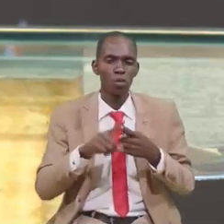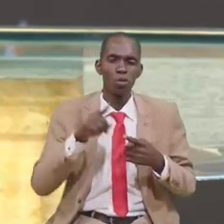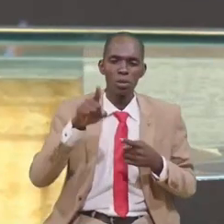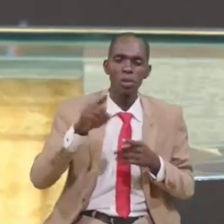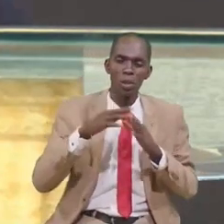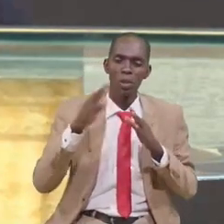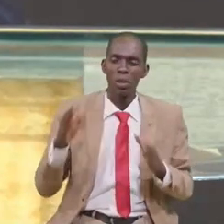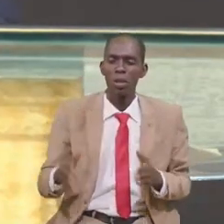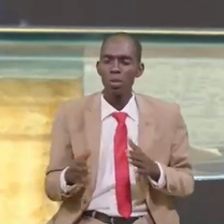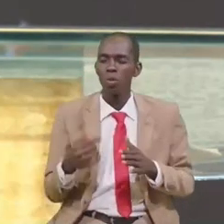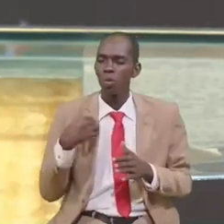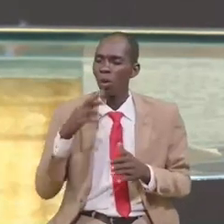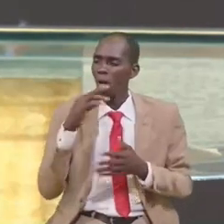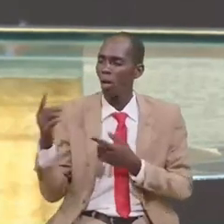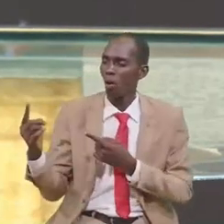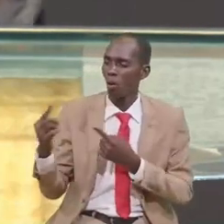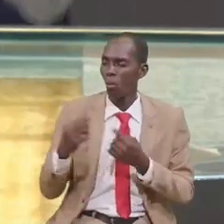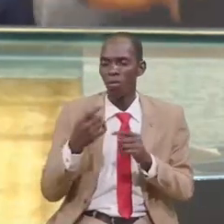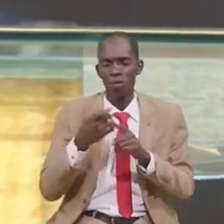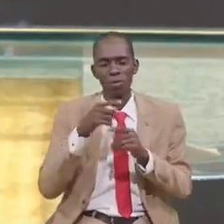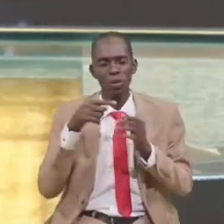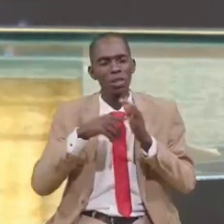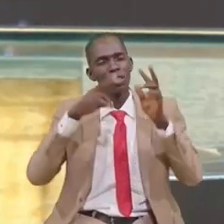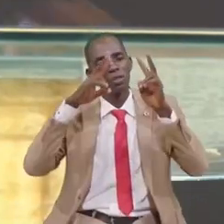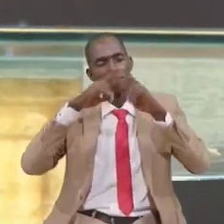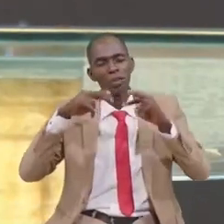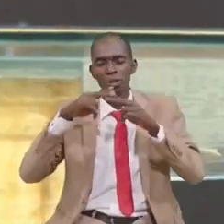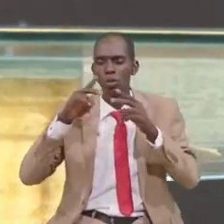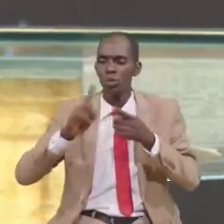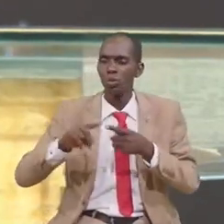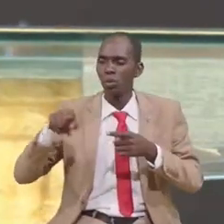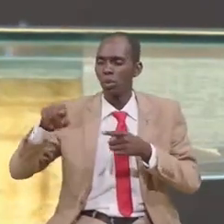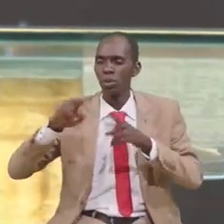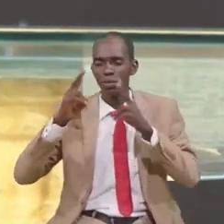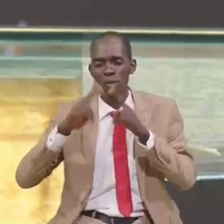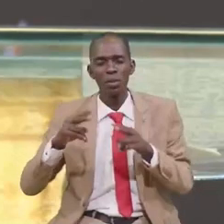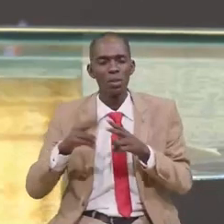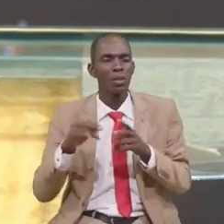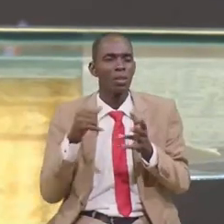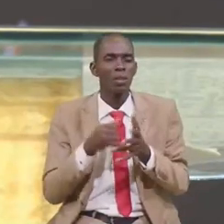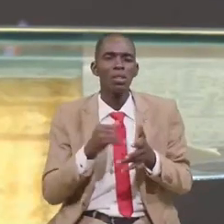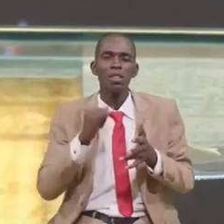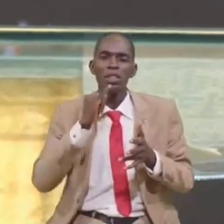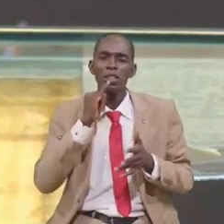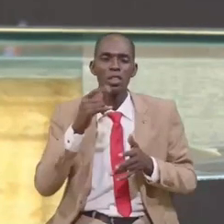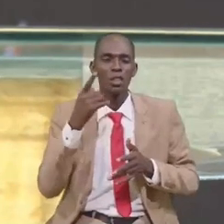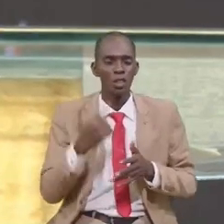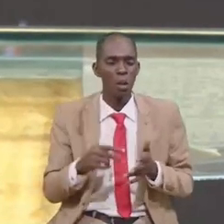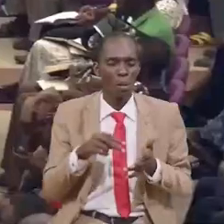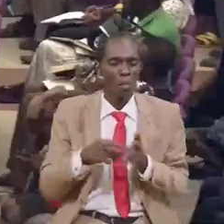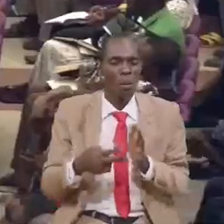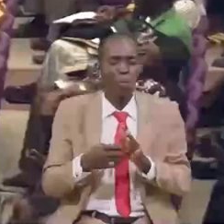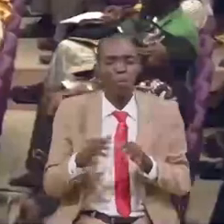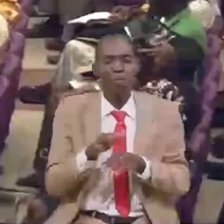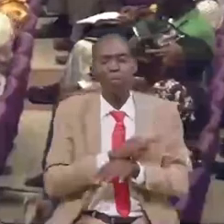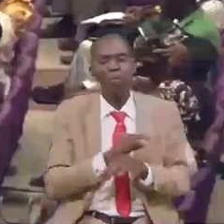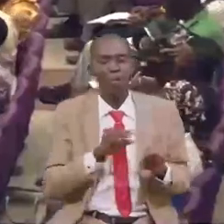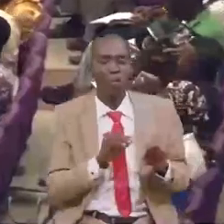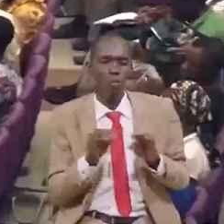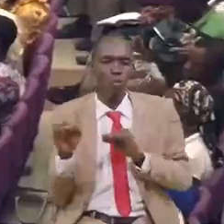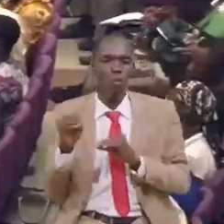Alors, tout est ciblé. On quitte cette église locale pour aller là-bas. C'est pour un but. Alors, ce sont les